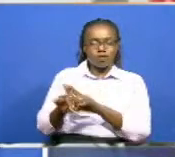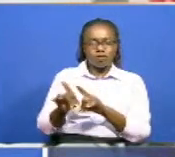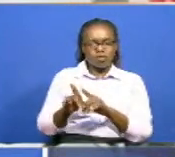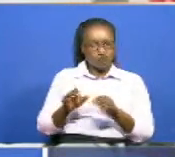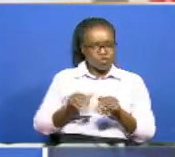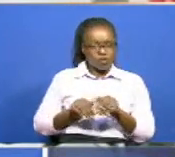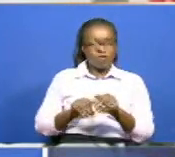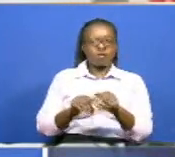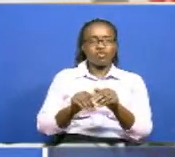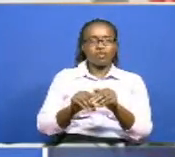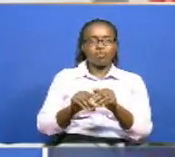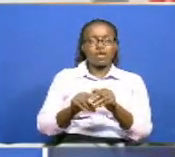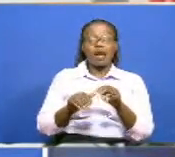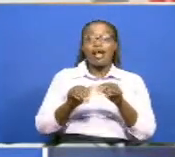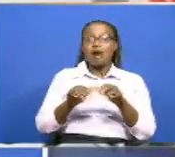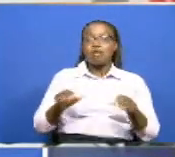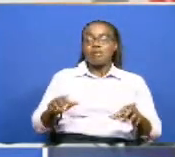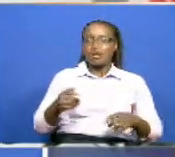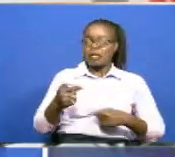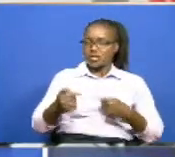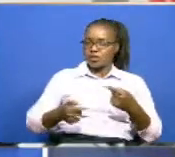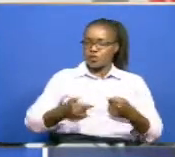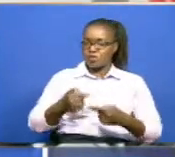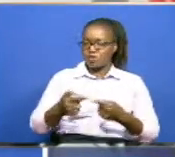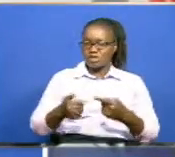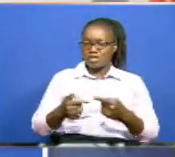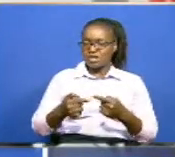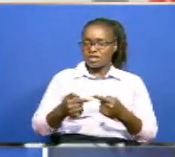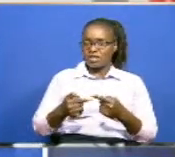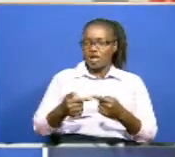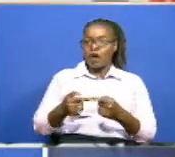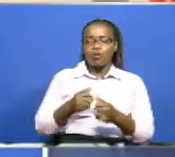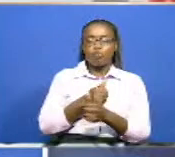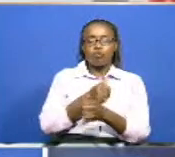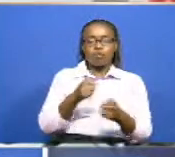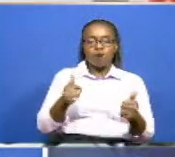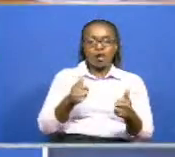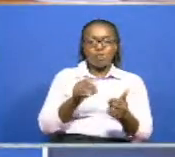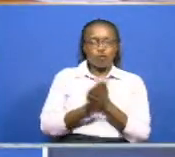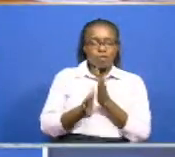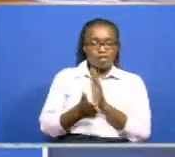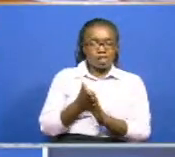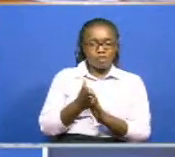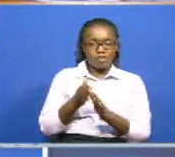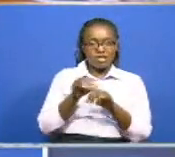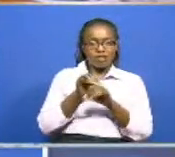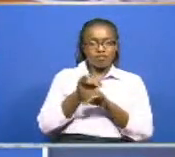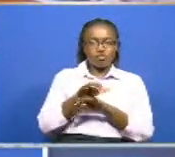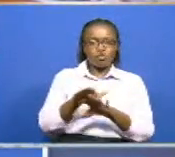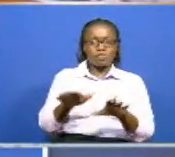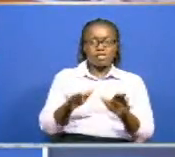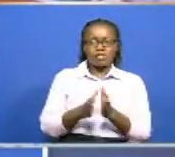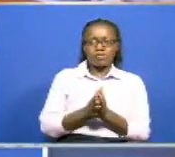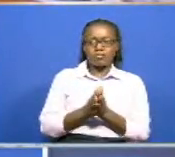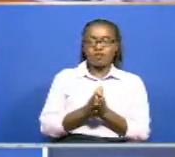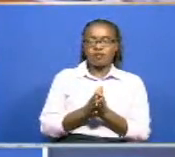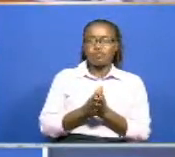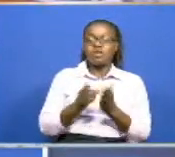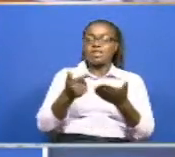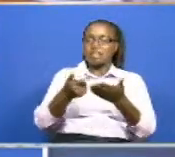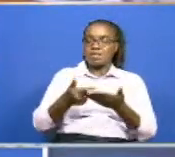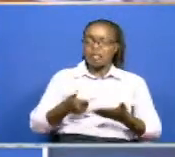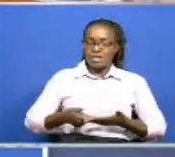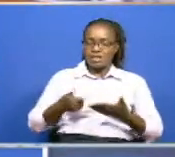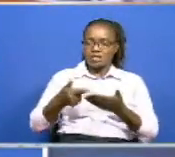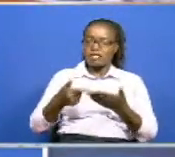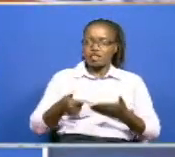that. We want the market forces to play demand and supply without influencing. Mashauriano kuhusu mbinu za kuruhusu waagizaji